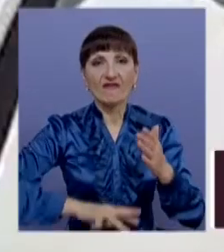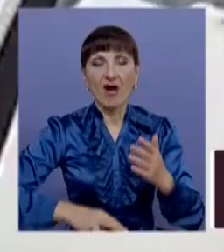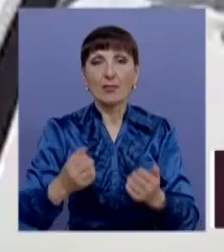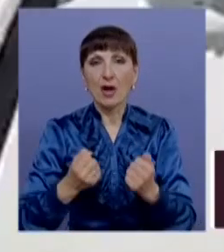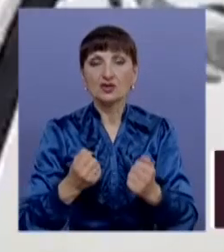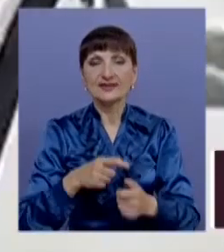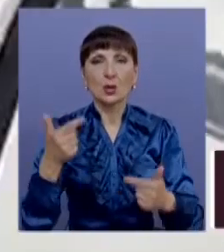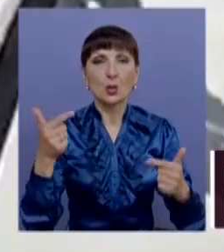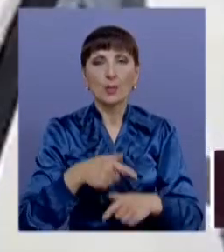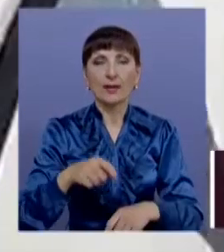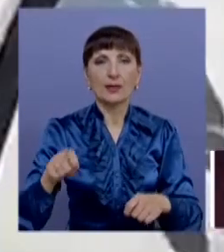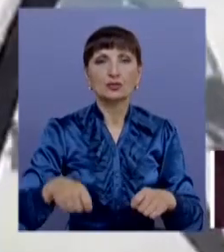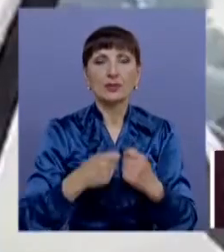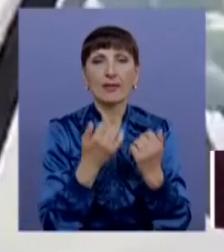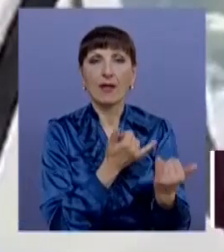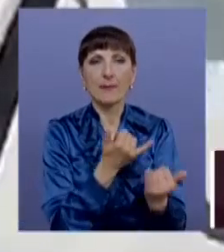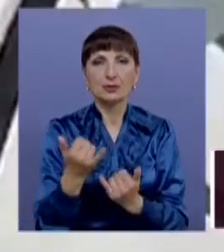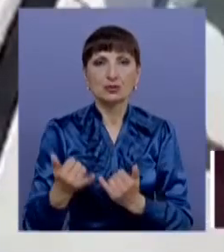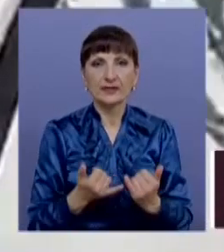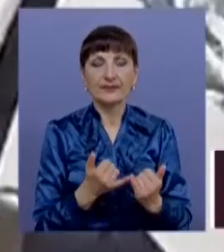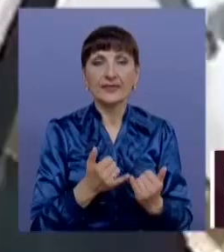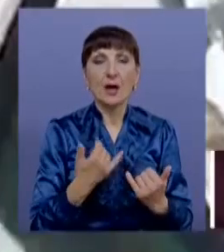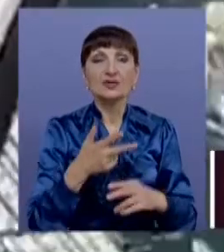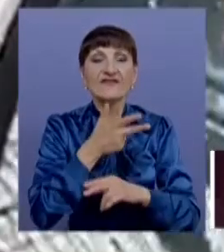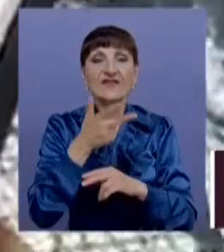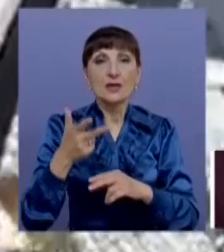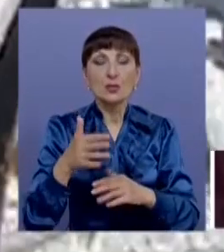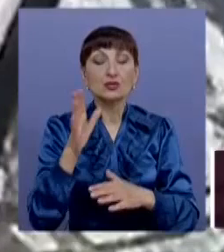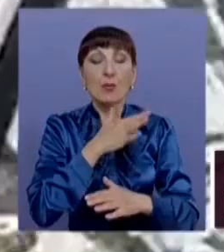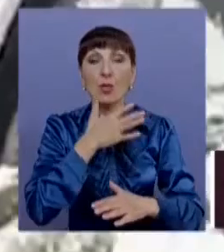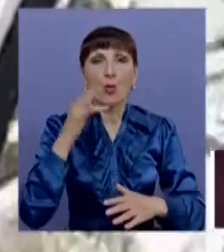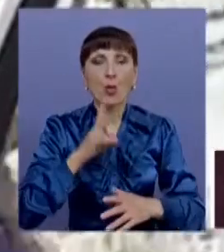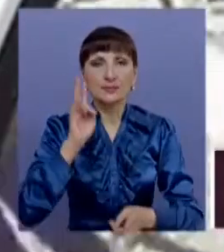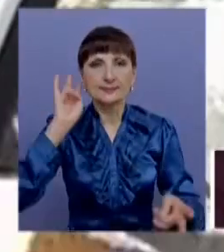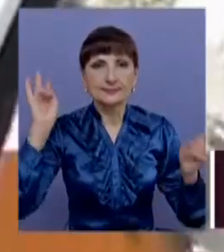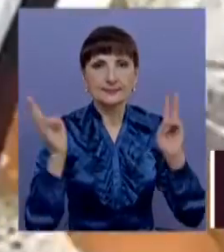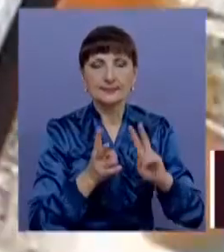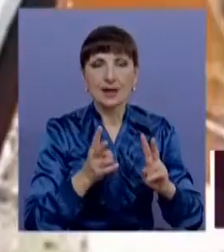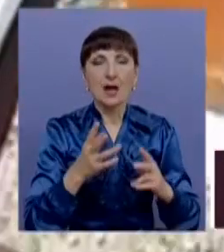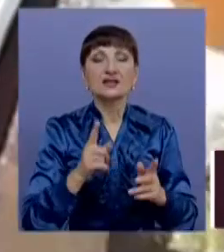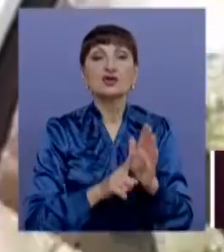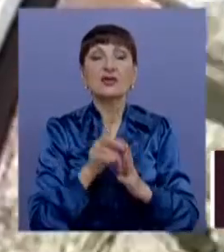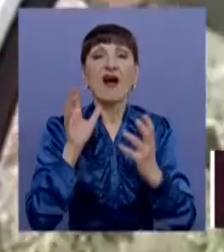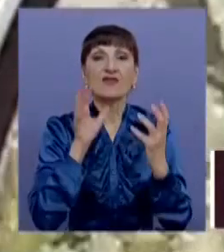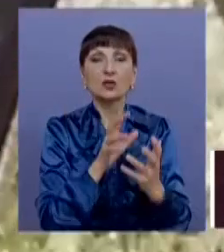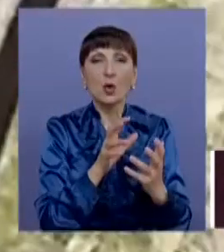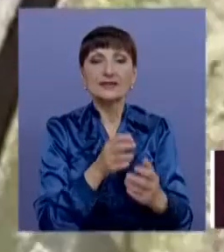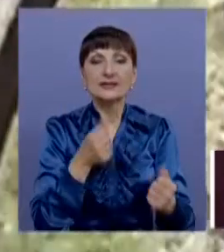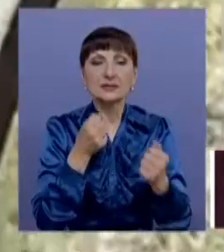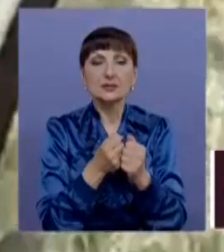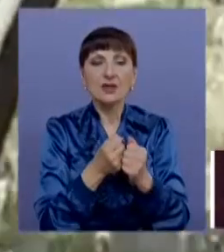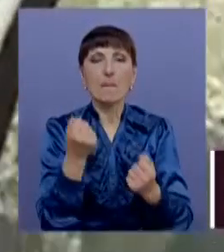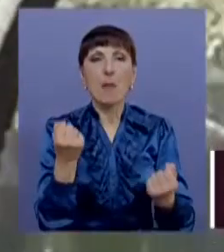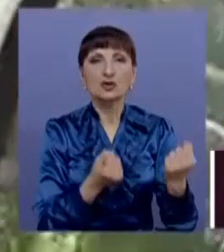за грубые нарушения качества обслуживания. Видео инцидента вызвало широкий резонанс. Сначала автобус столкнулся с